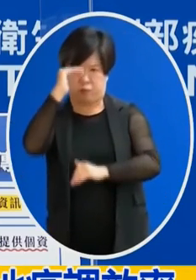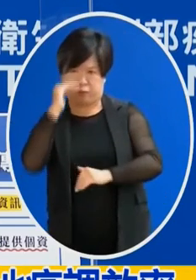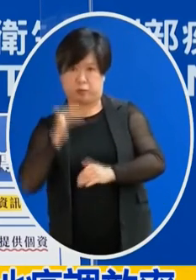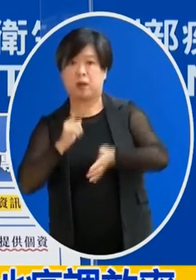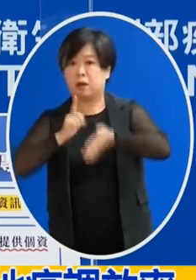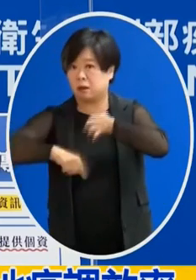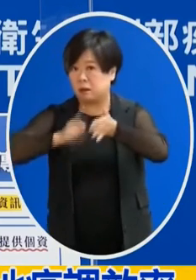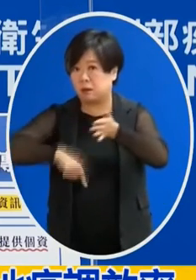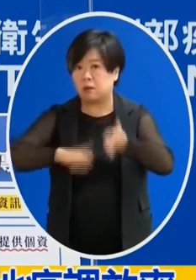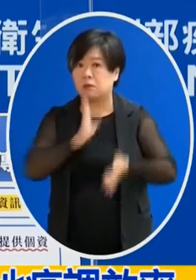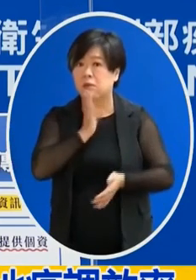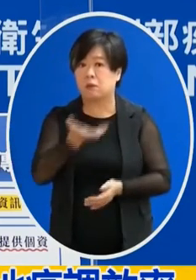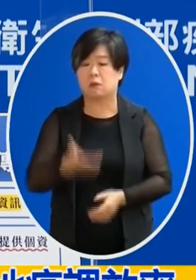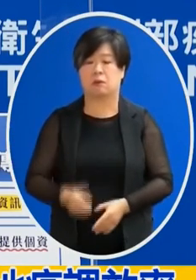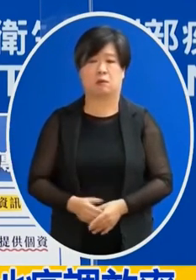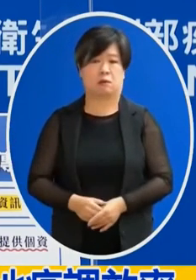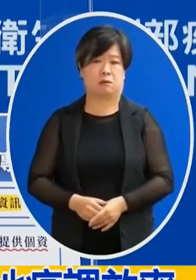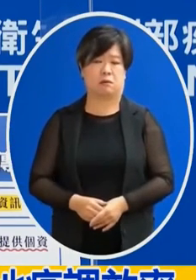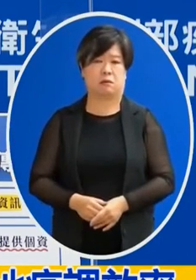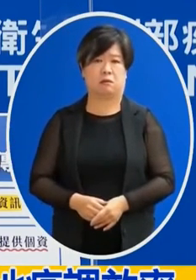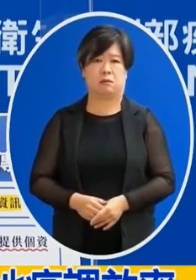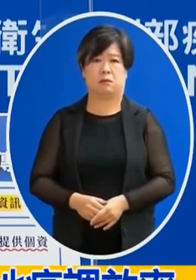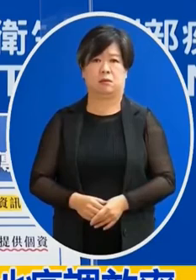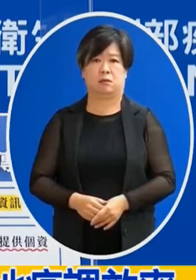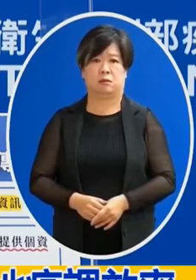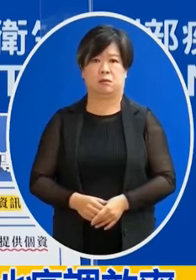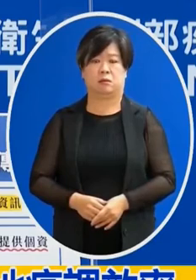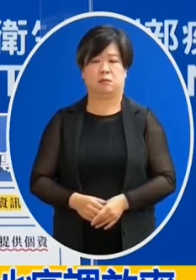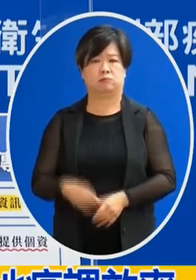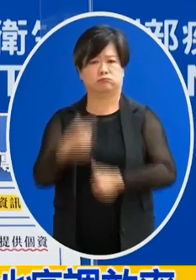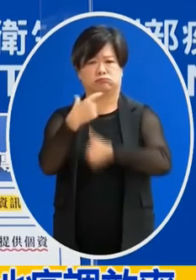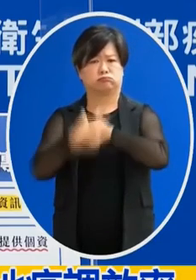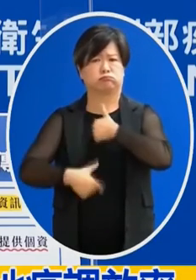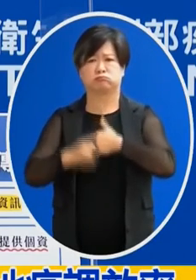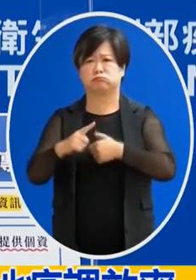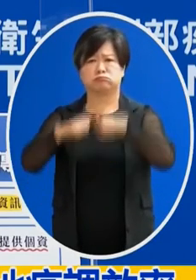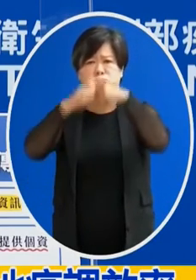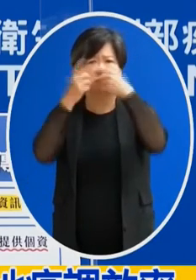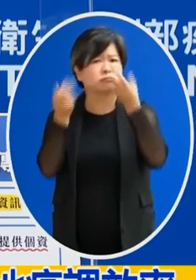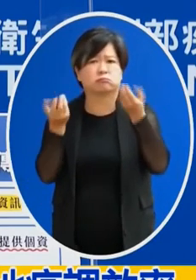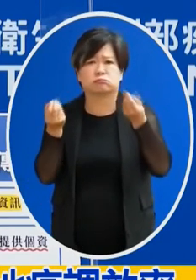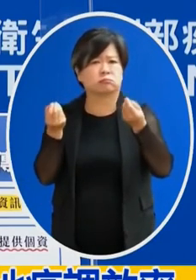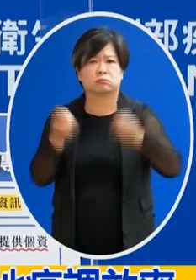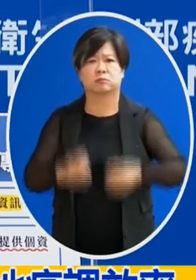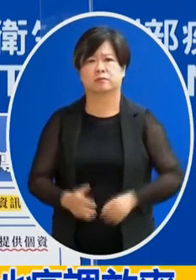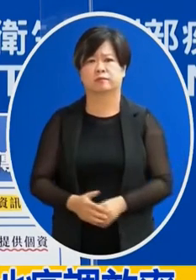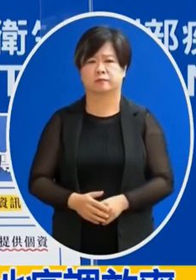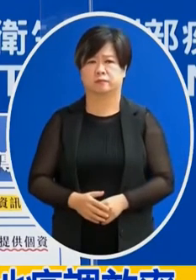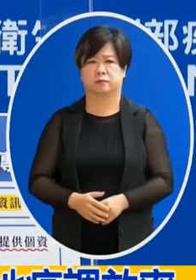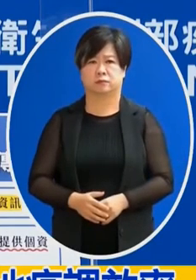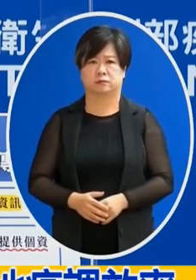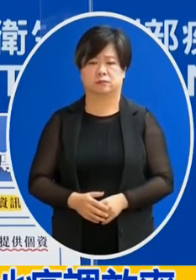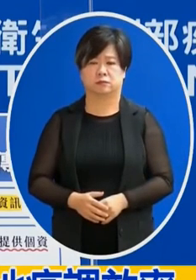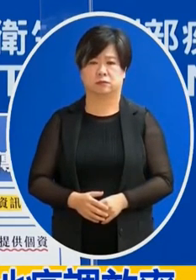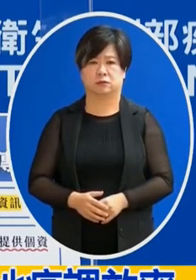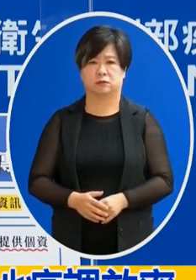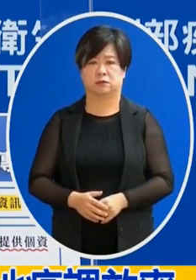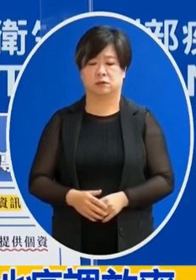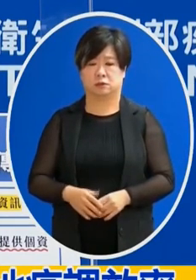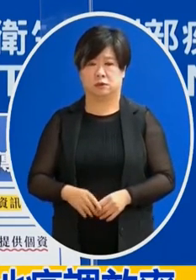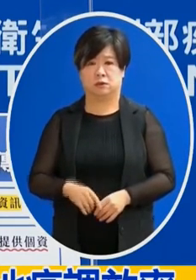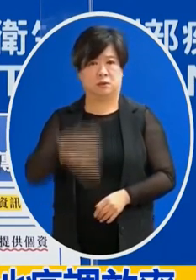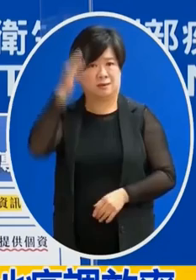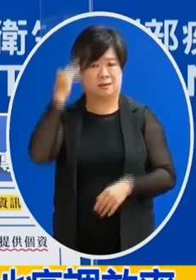单，那也都没有涉及到其他，只有在烧这个读取条码之